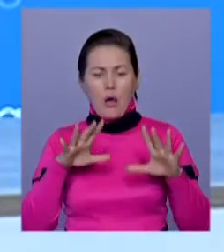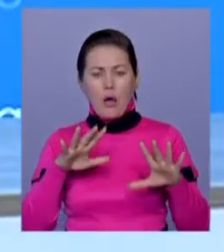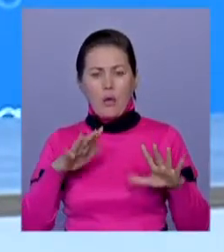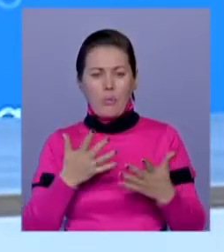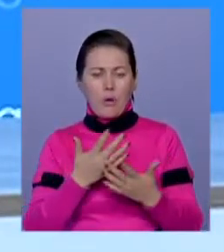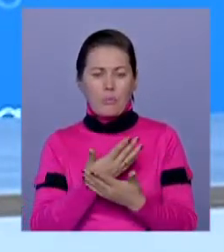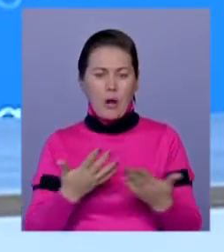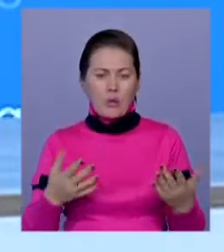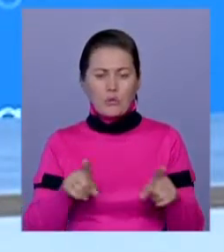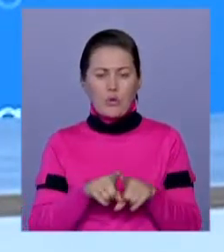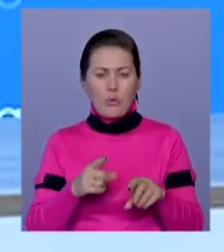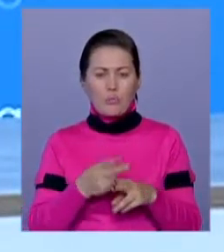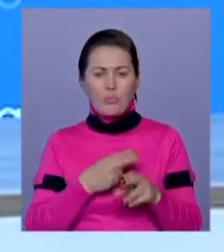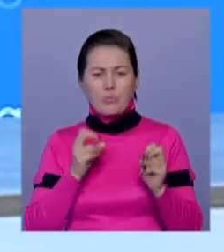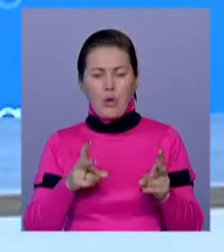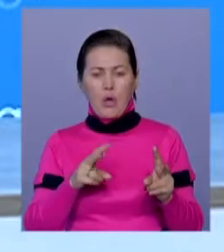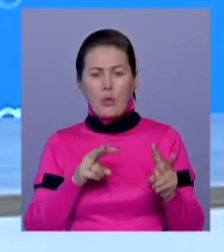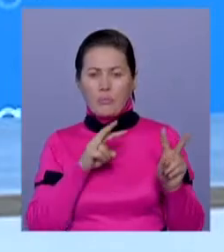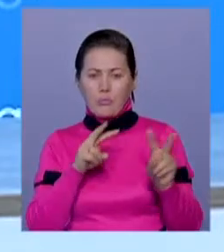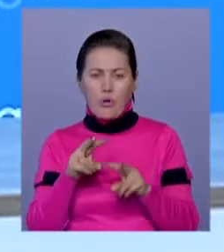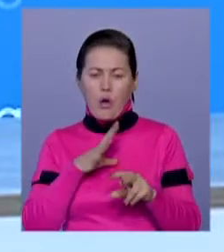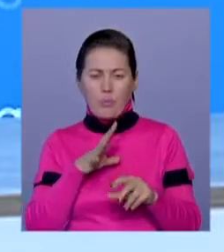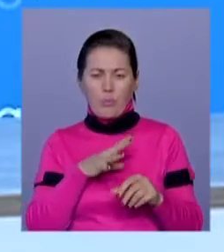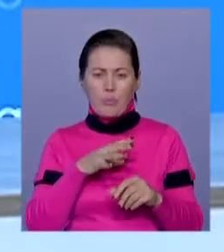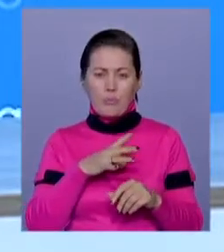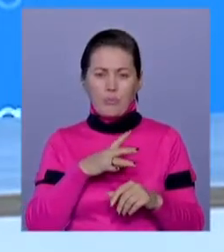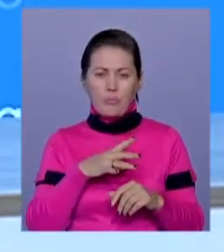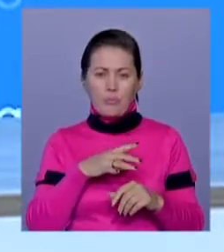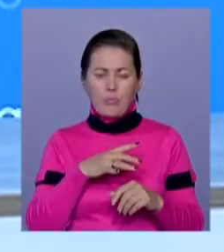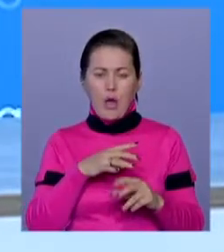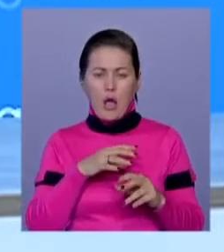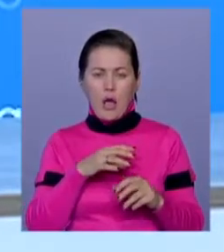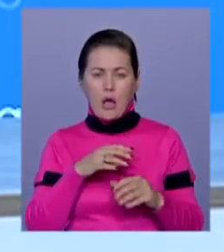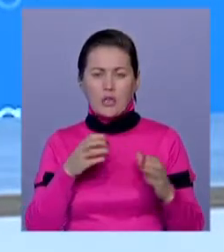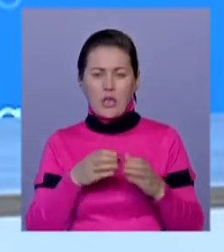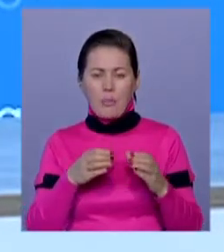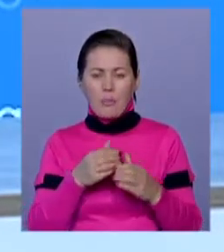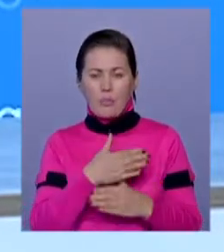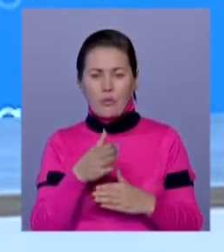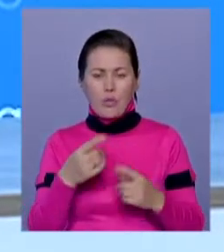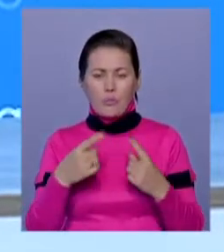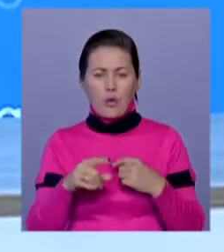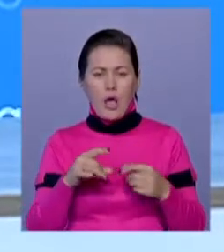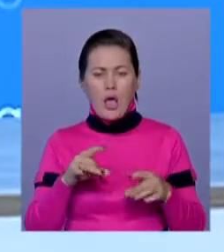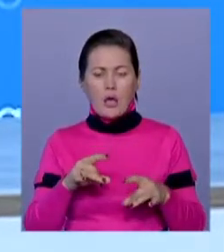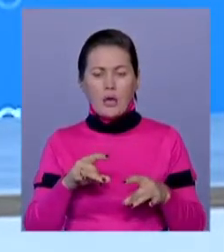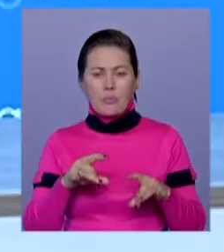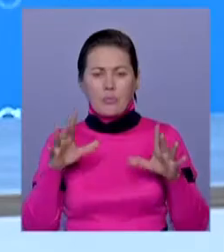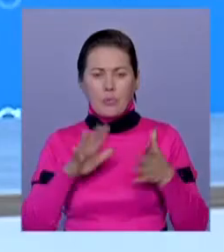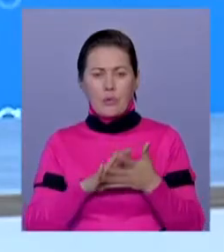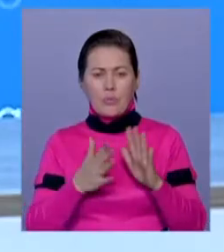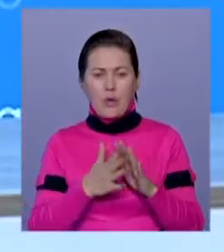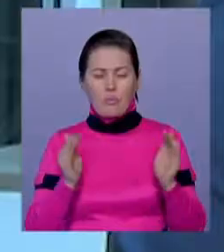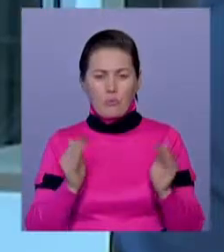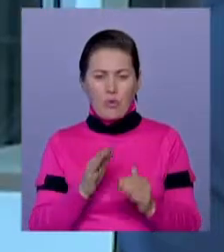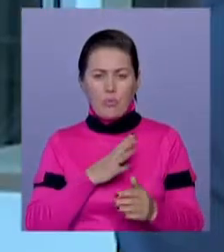шараларын жақсылаттырып қолға алады дедіңіз. Осы штаттан тыс жағдайлар демек аз болады деген сөз